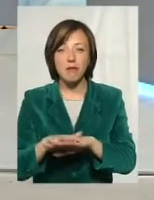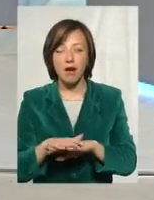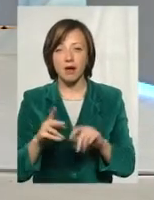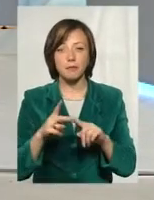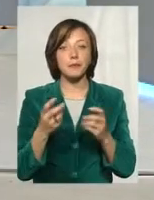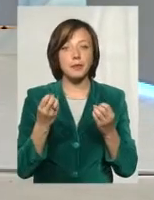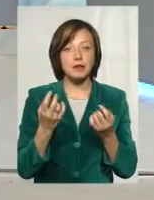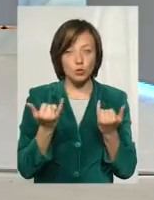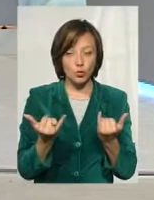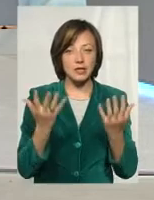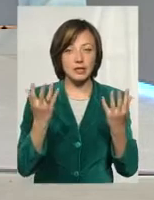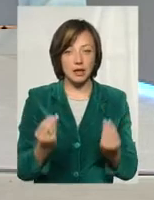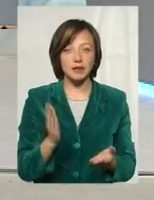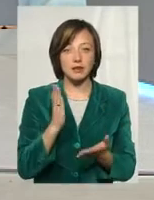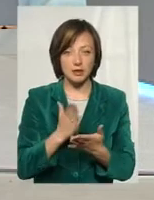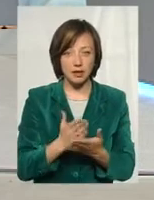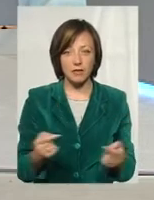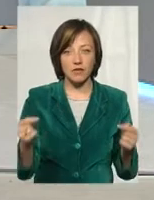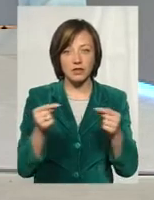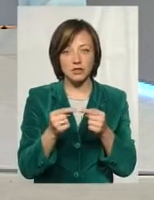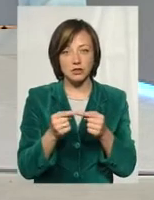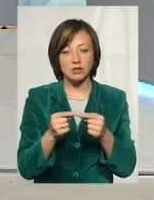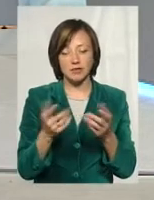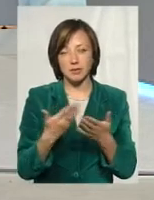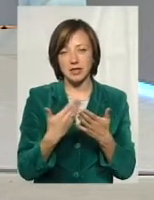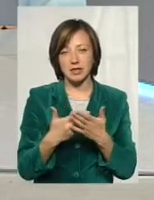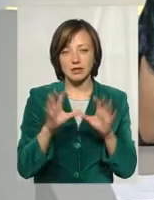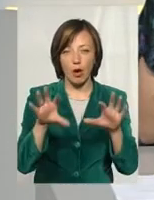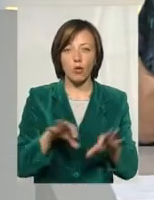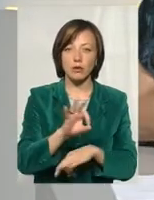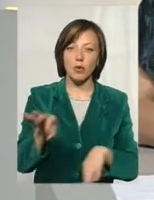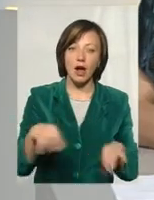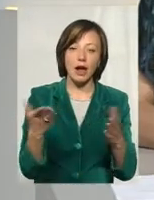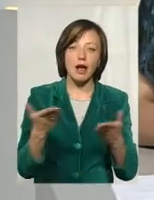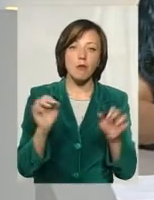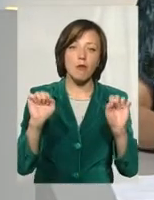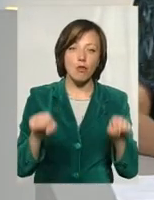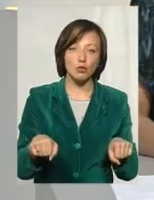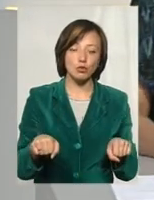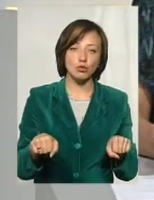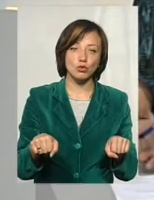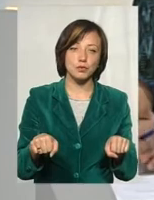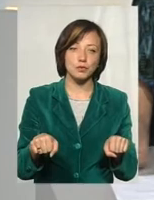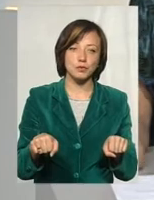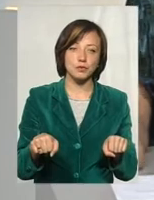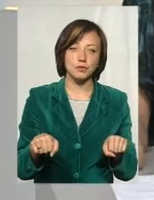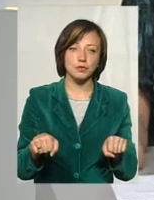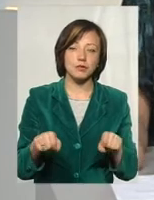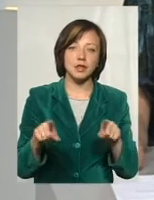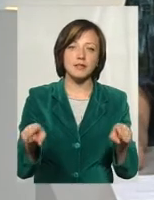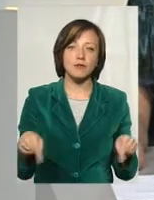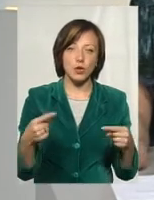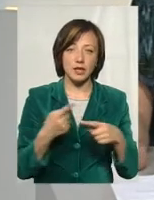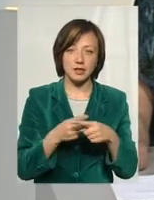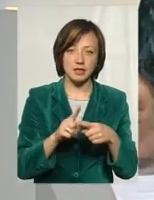сьогоднішній день є визначені, принаймні, є законопроекти, які б могли, завдяки яким могли б створені